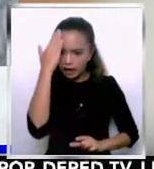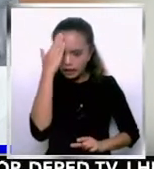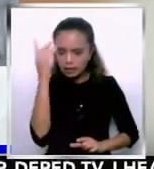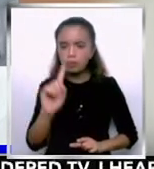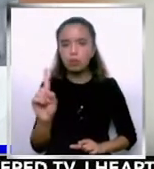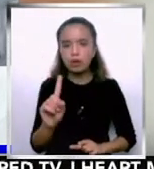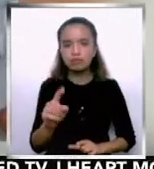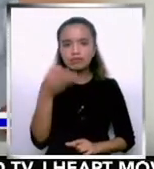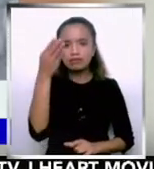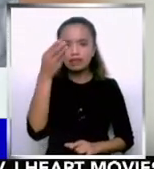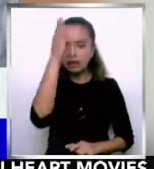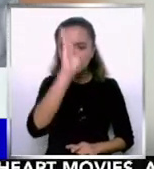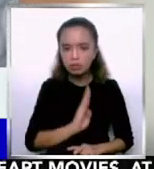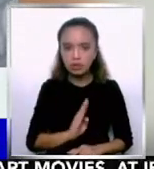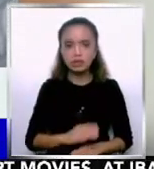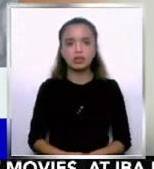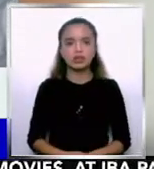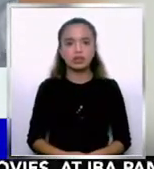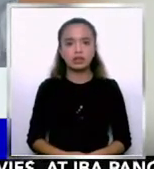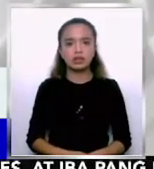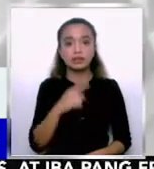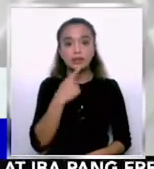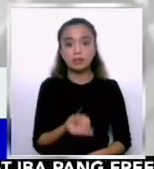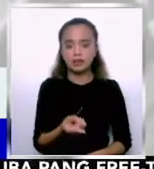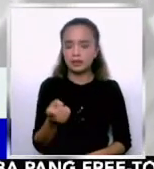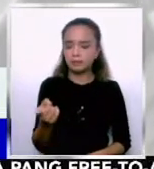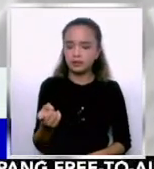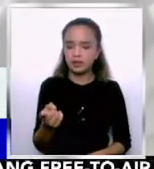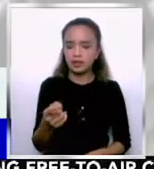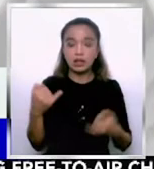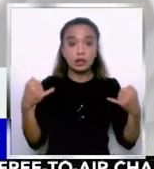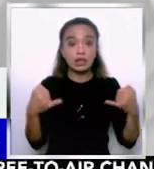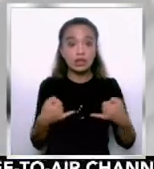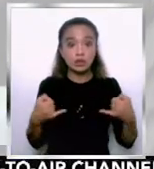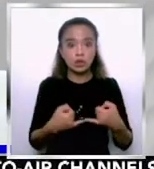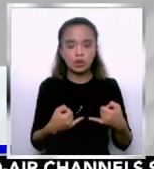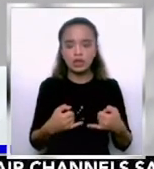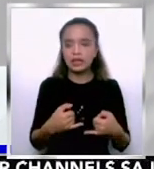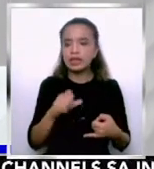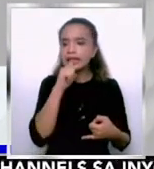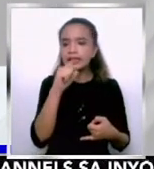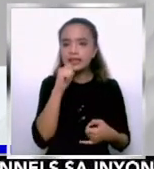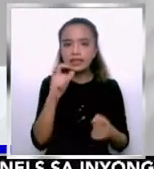hindi kagad nagmamanifest daw yung injuries na natamo